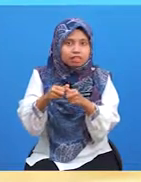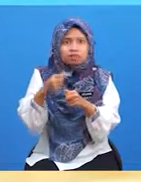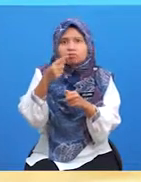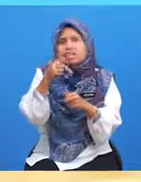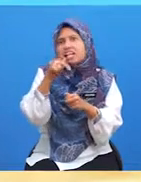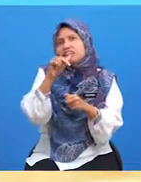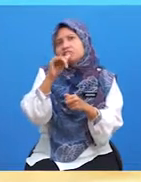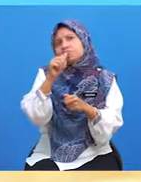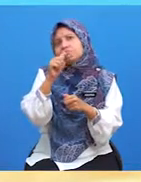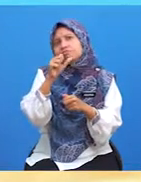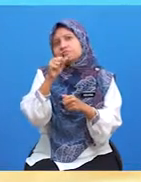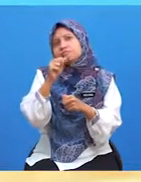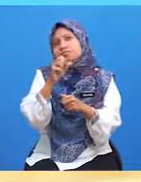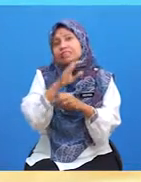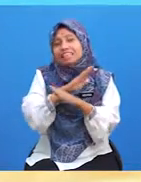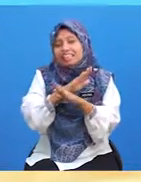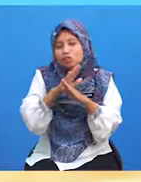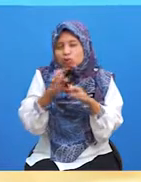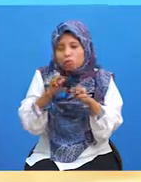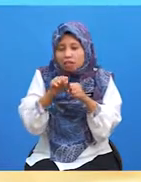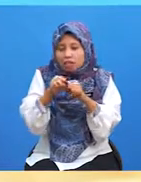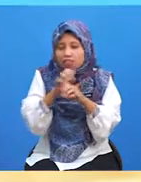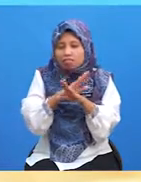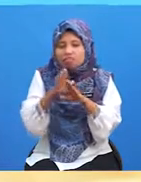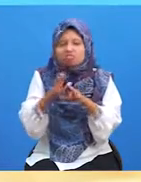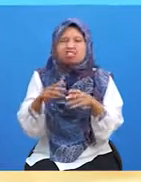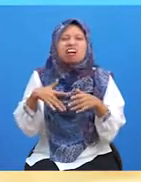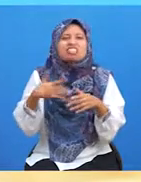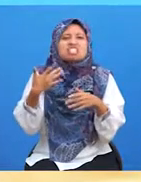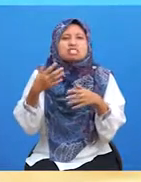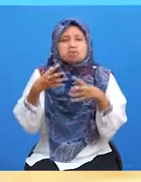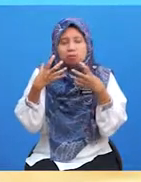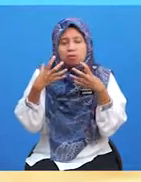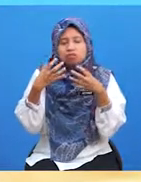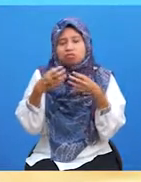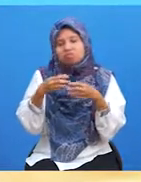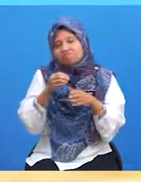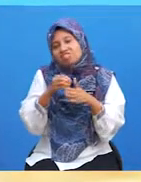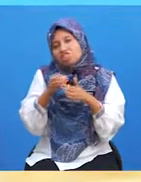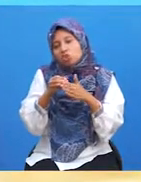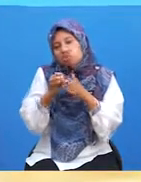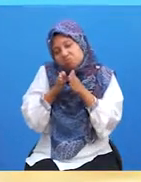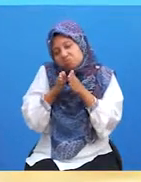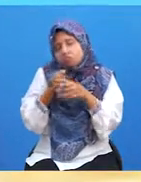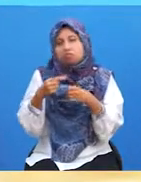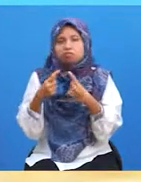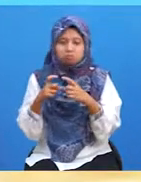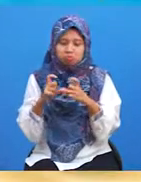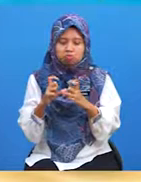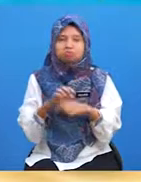sindiran agar tidak menimbulkan rasa marah atau kecil hati kepada orang